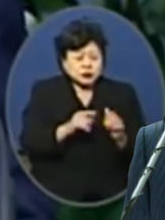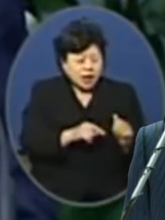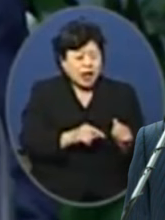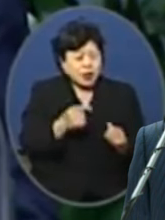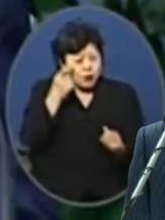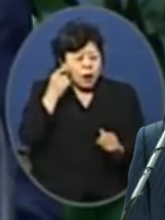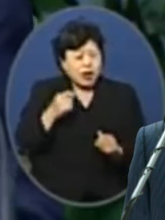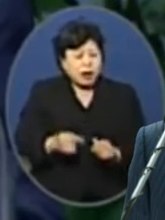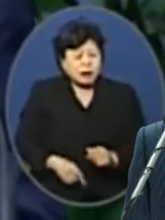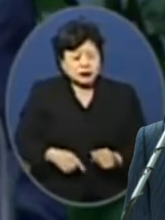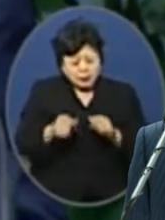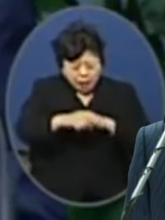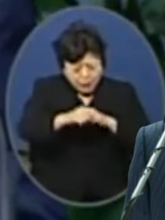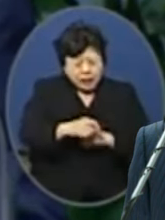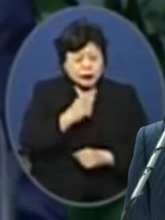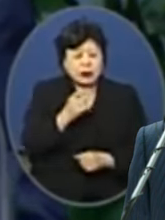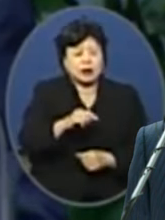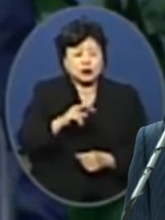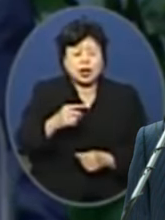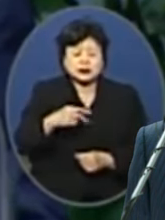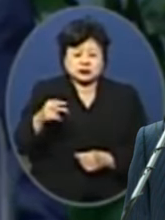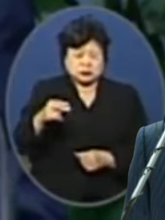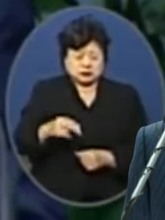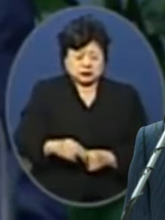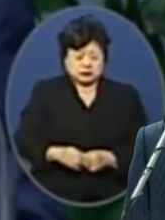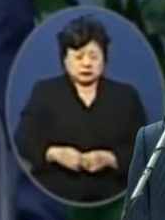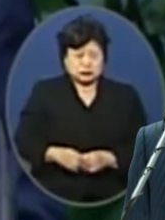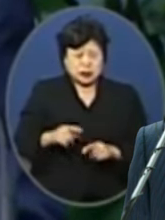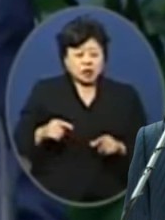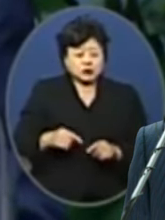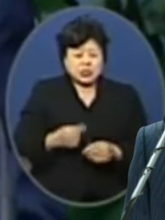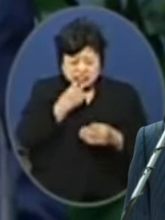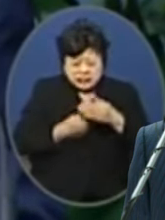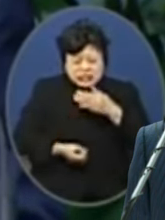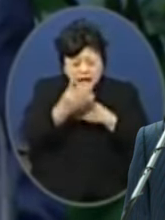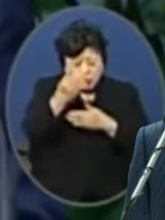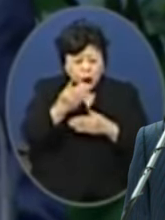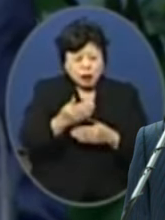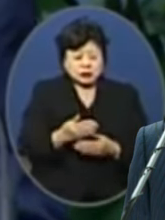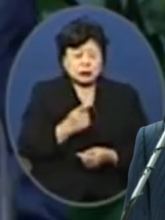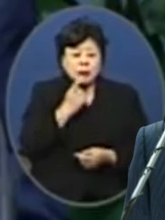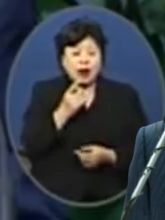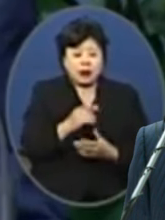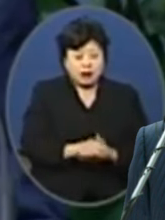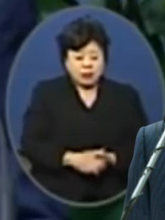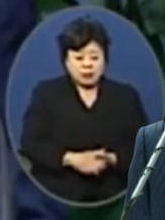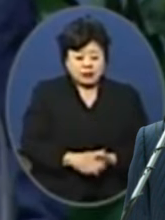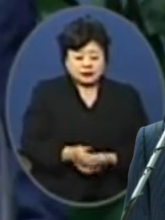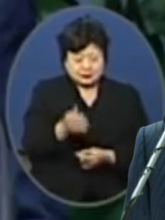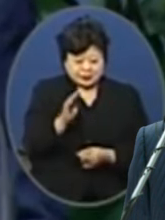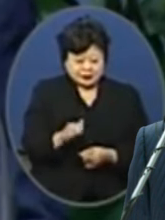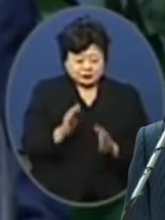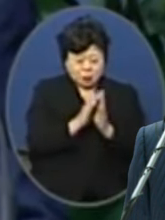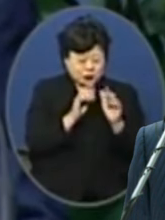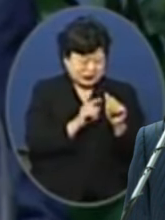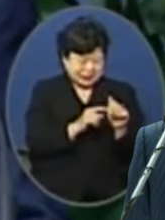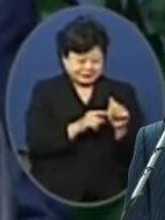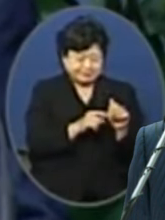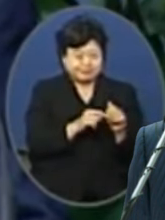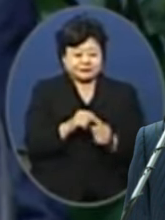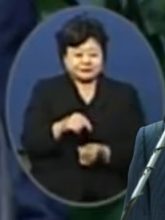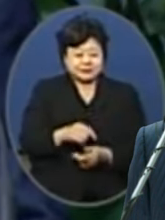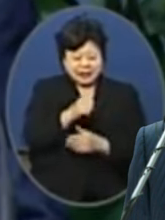우리는 전멸당한다 돌아서서 애굽에게 항복하고 나가자 그러나 모세는